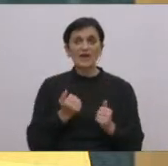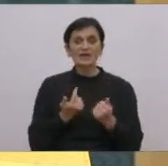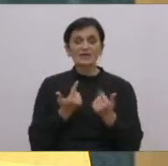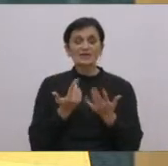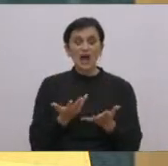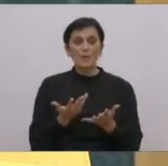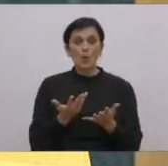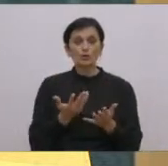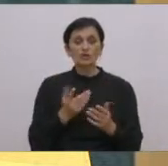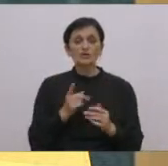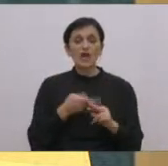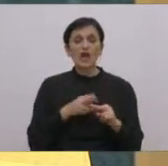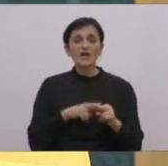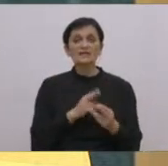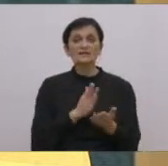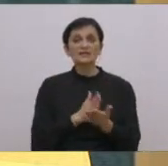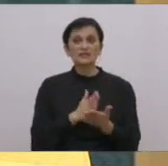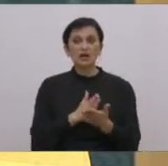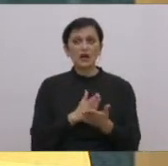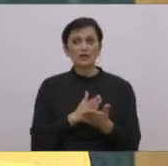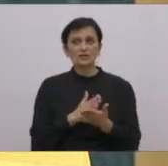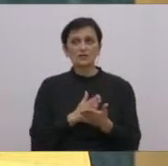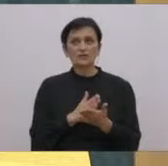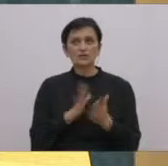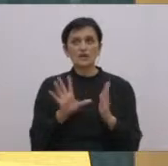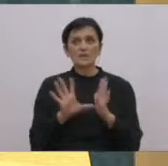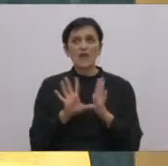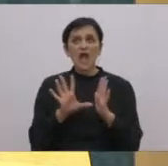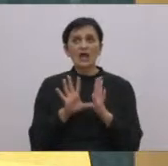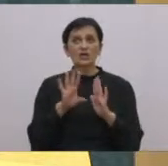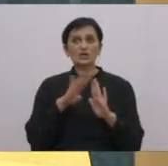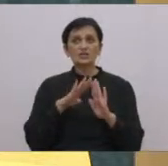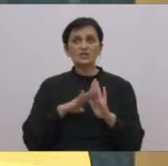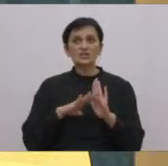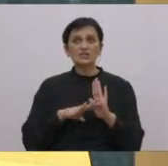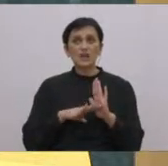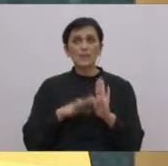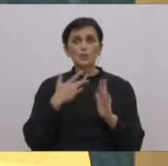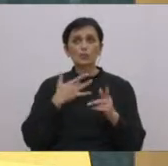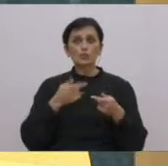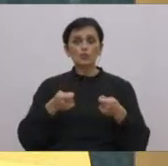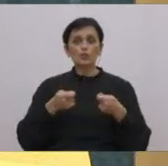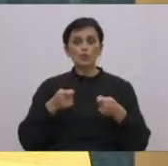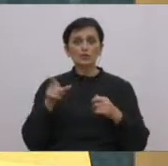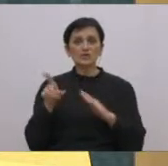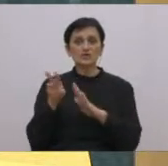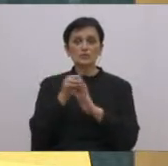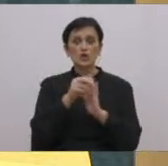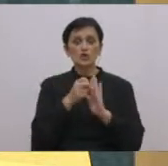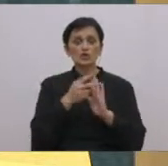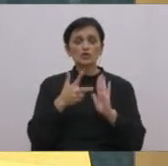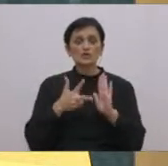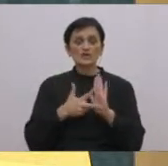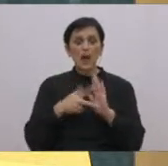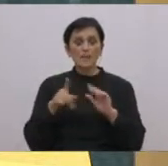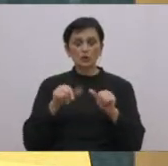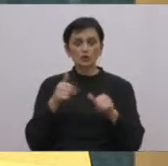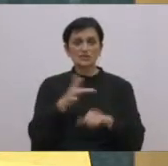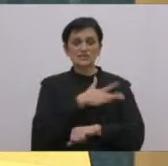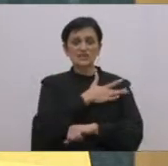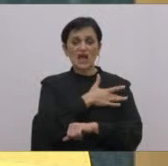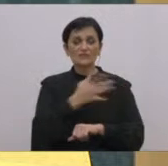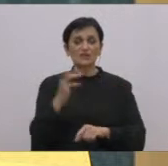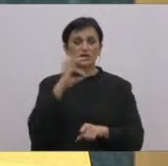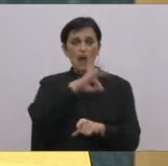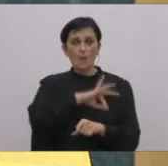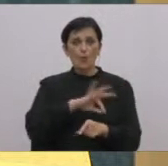რამოდენიმეს, კერძოდ ეს არის ელექტრონული სისტემის ჩამოყალიბება მუნიციპალიტეტებში, სადაც უკვე 18 მოდულის შედეგად სერვისების